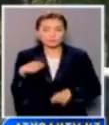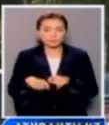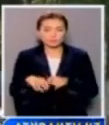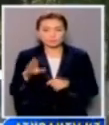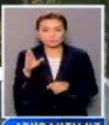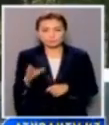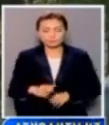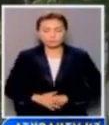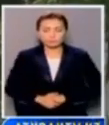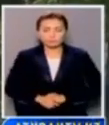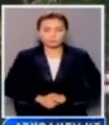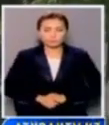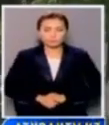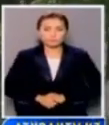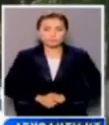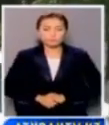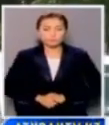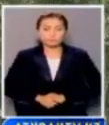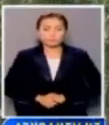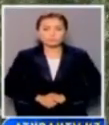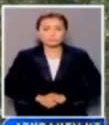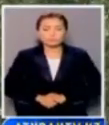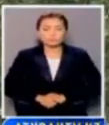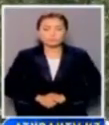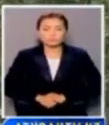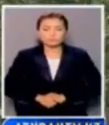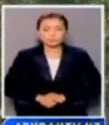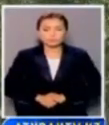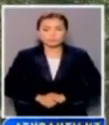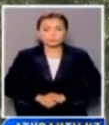будет организована дорожно-патрульной службой управления полиции города Атырау.